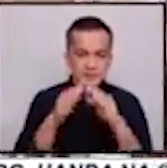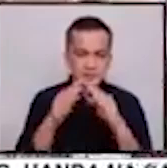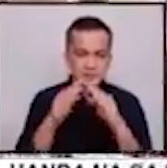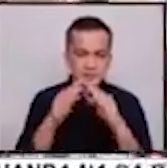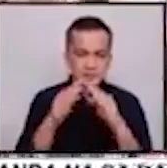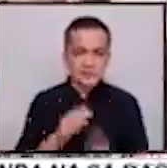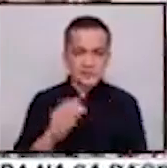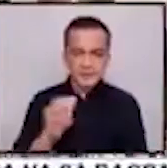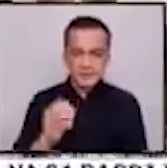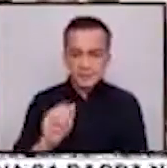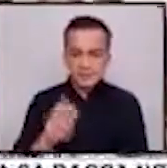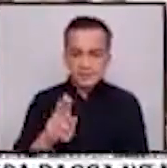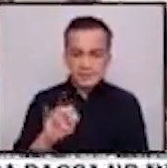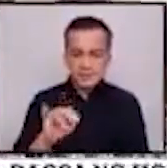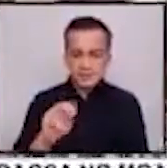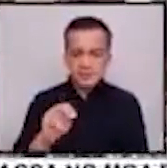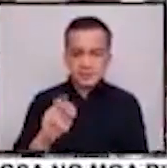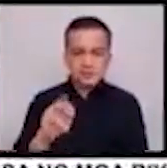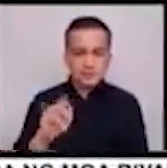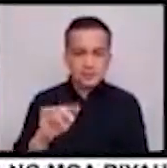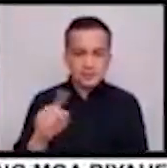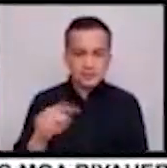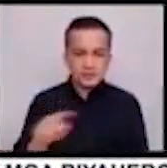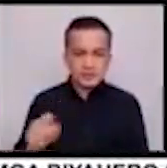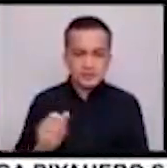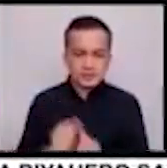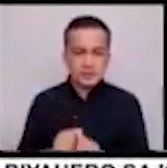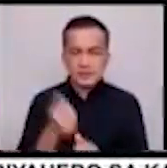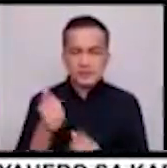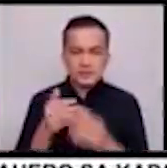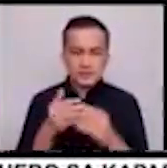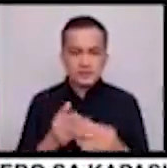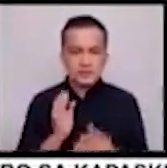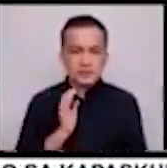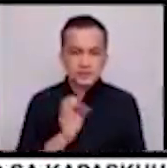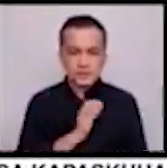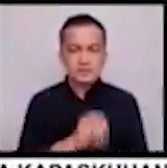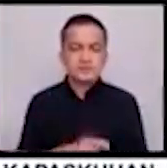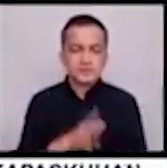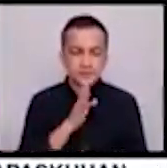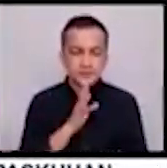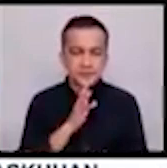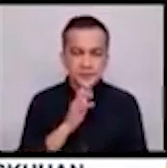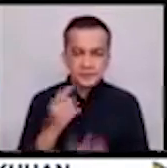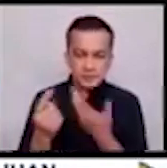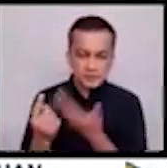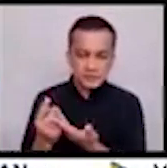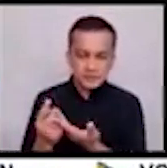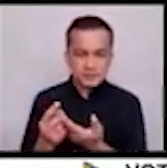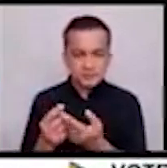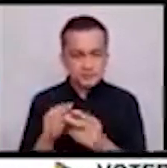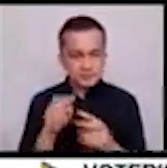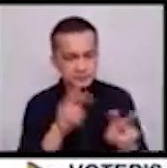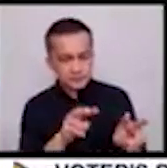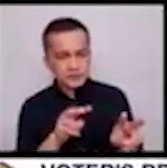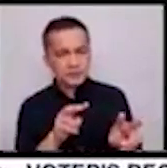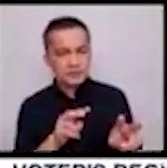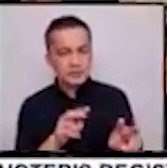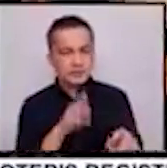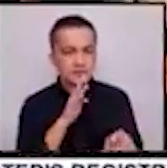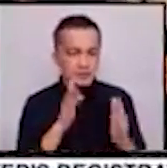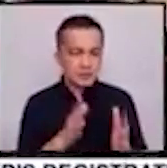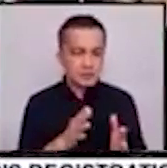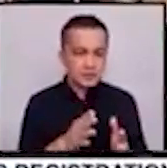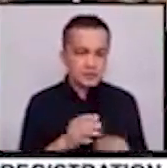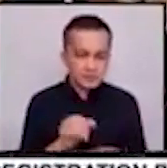Romualdez kasama ang iba pang leader ng Kamara. Sa kanyang talumpati rito, kinilala ni Speaker Romualdez ang mga pagsisikap